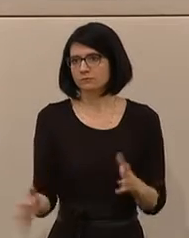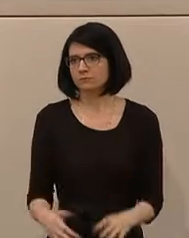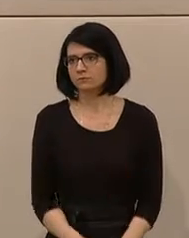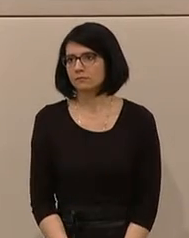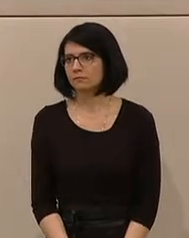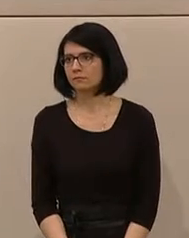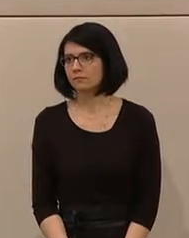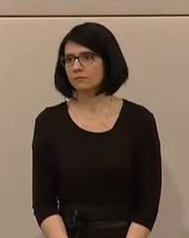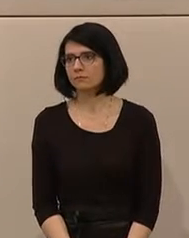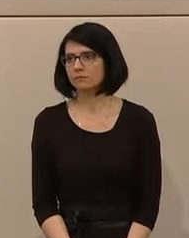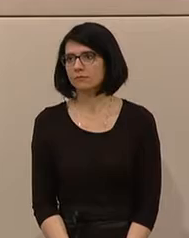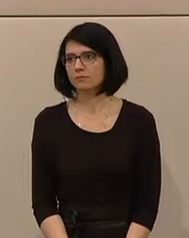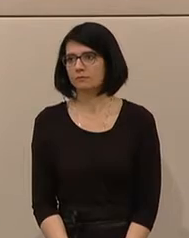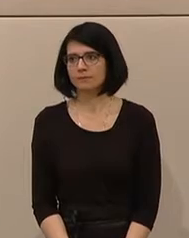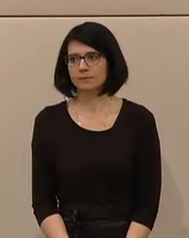Wie war das?